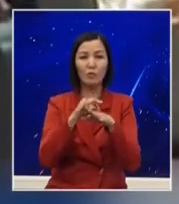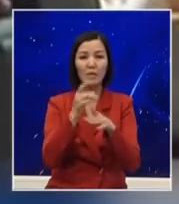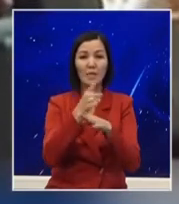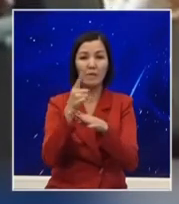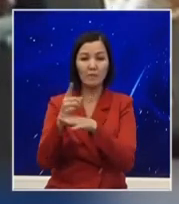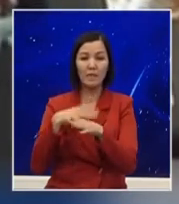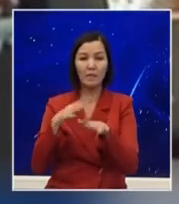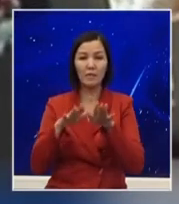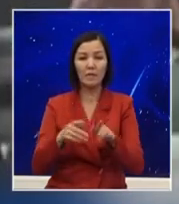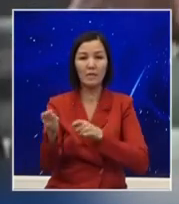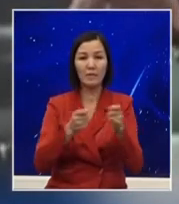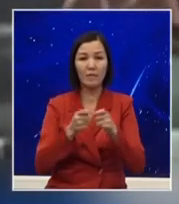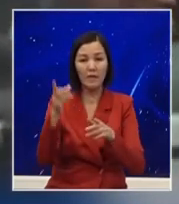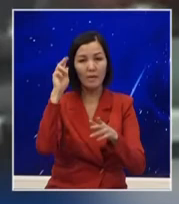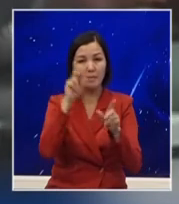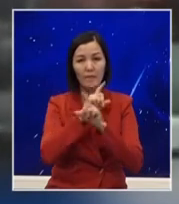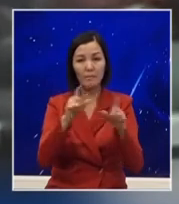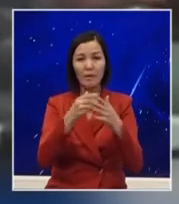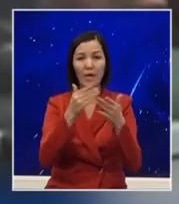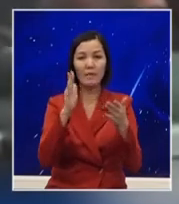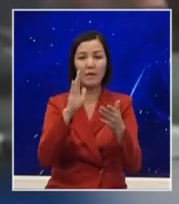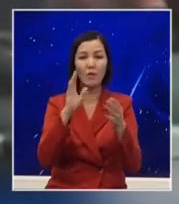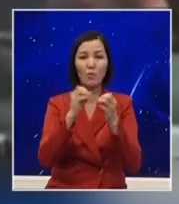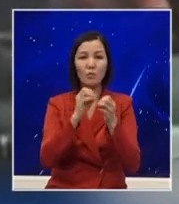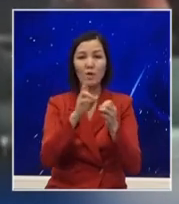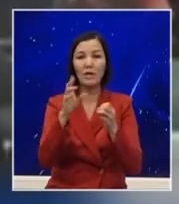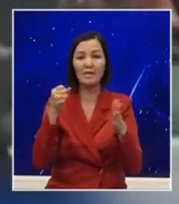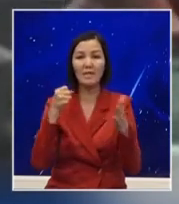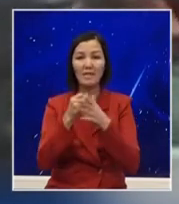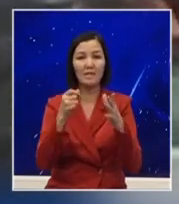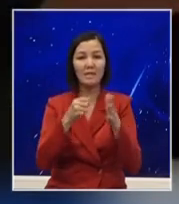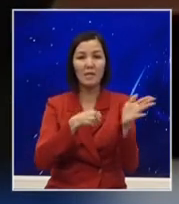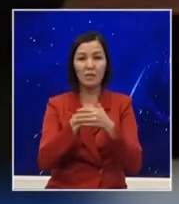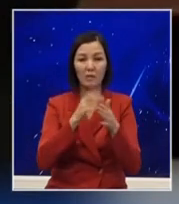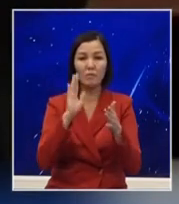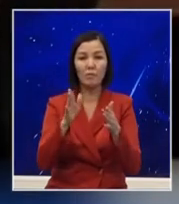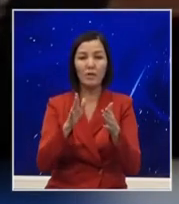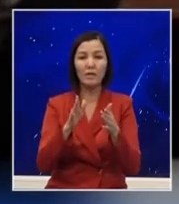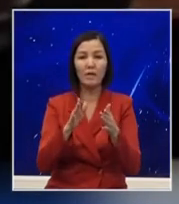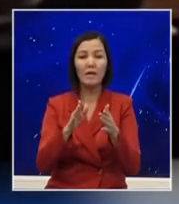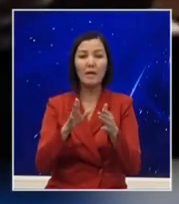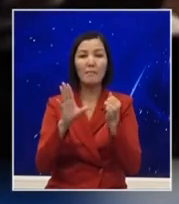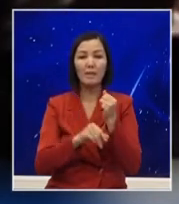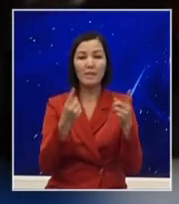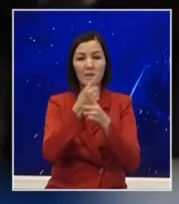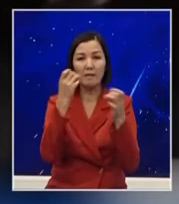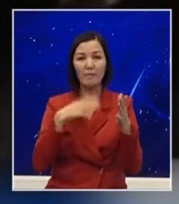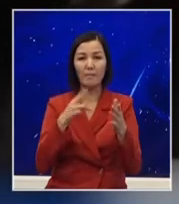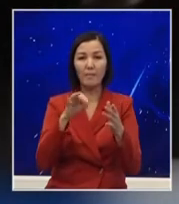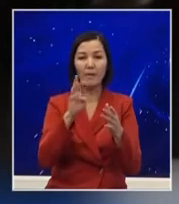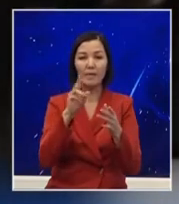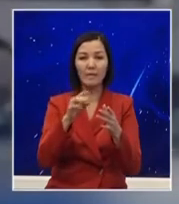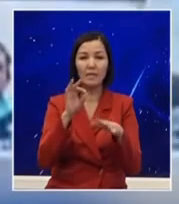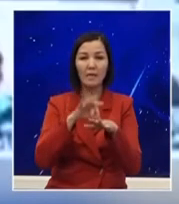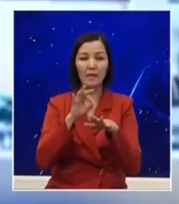салынды. Жергілікті билік білім беру мекемелерін алдағы жылдың 10 қаңтарына дейін ашылмайды деп отыр. Айта кетейік, соңғы мәліметтер бойынша Пәкістанда